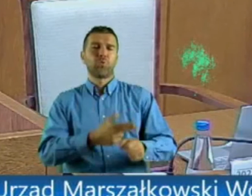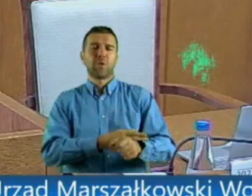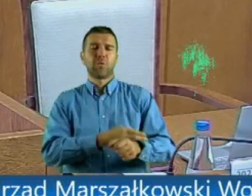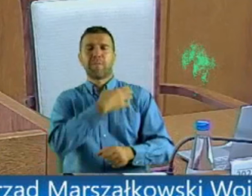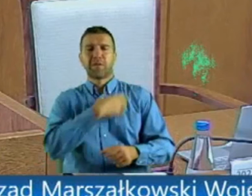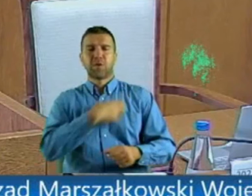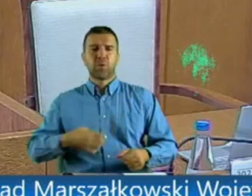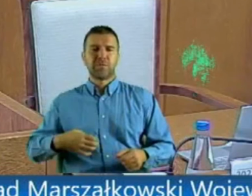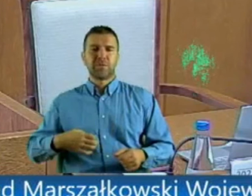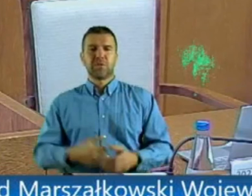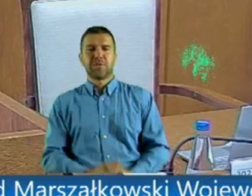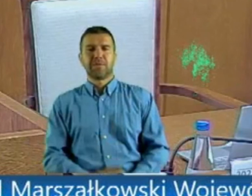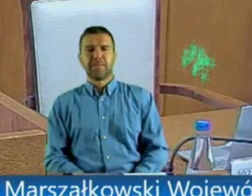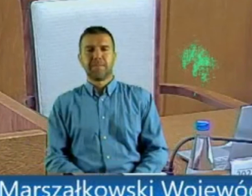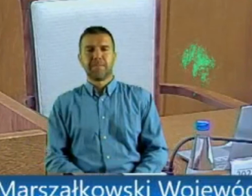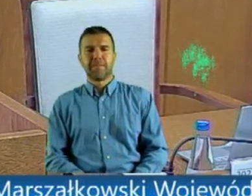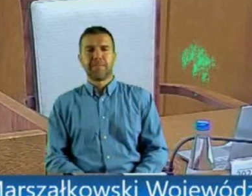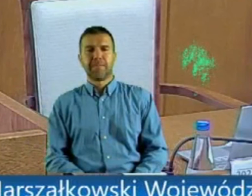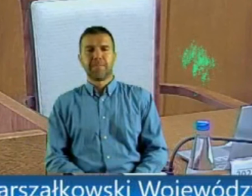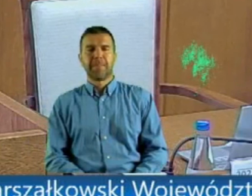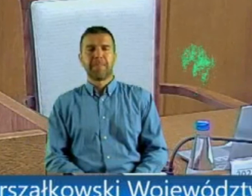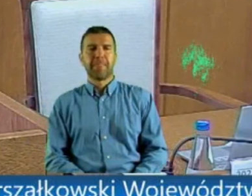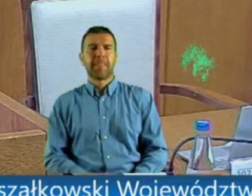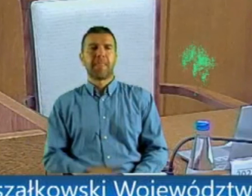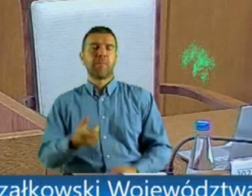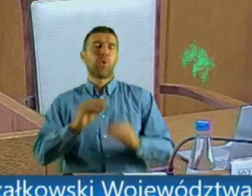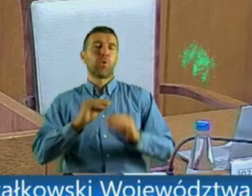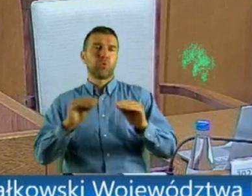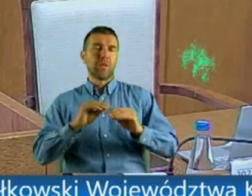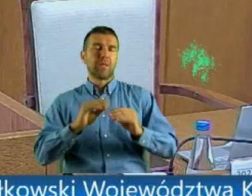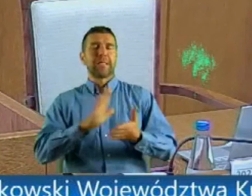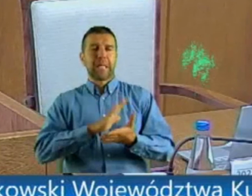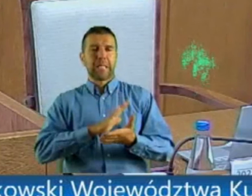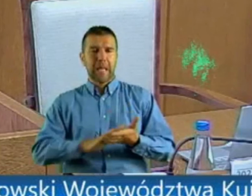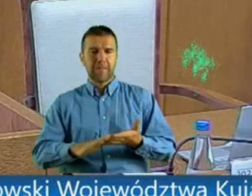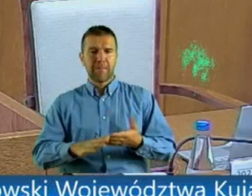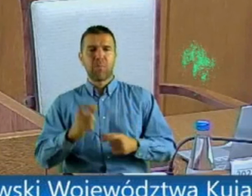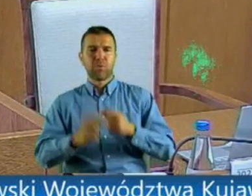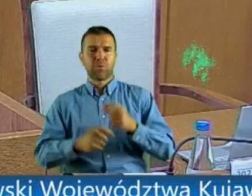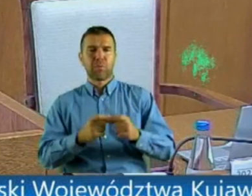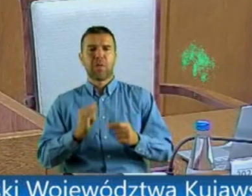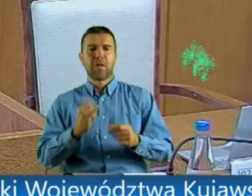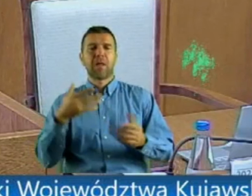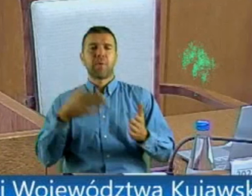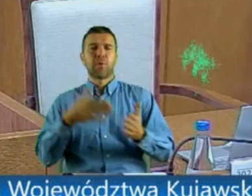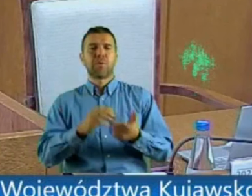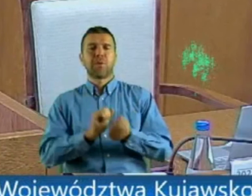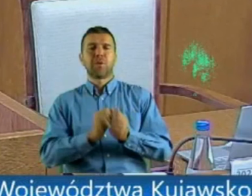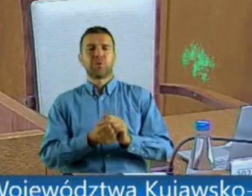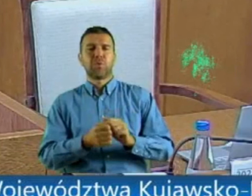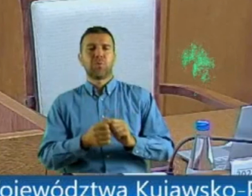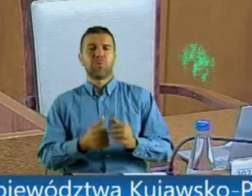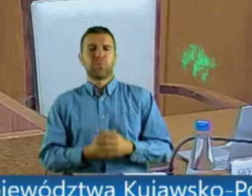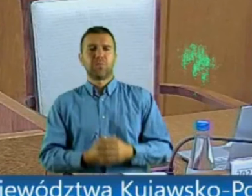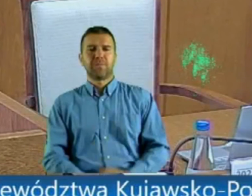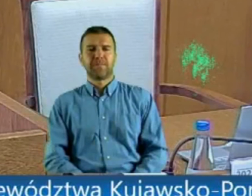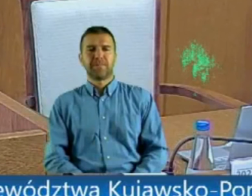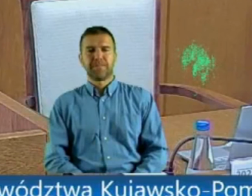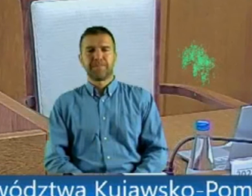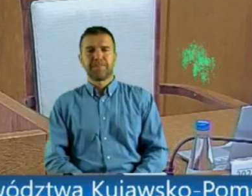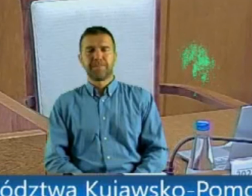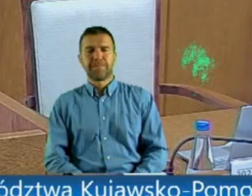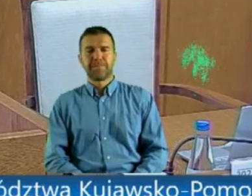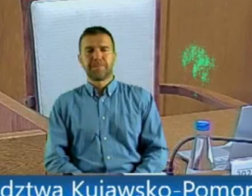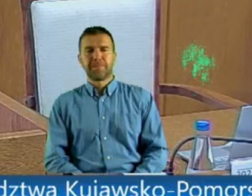w formule zdalnej szkoleń całkowicie darmowych, które my organizujemy w odpowiedzi na potrzeby płynące z potrzeb szkoleniowych w